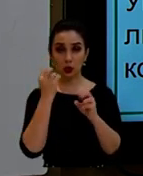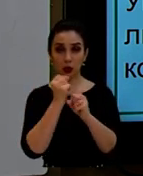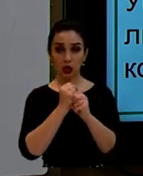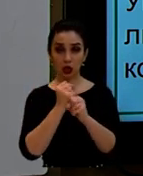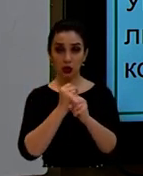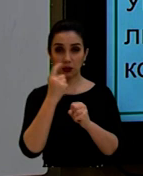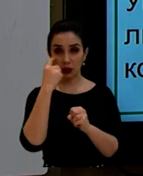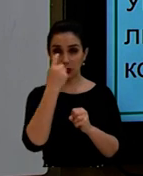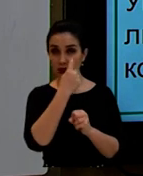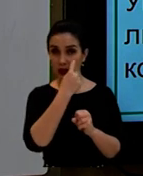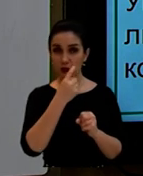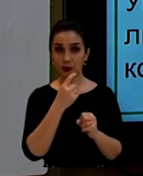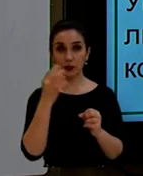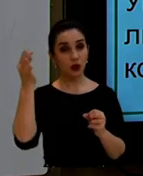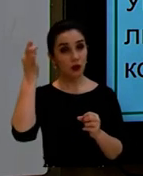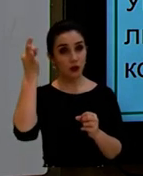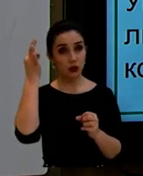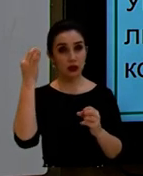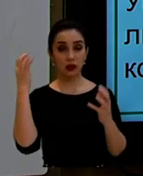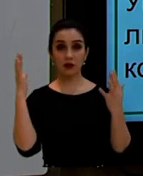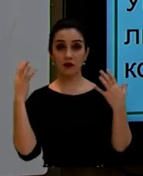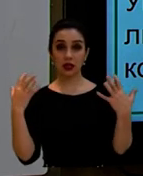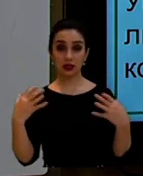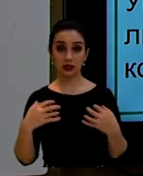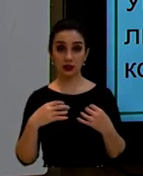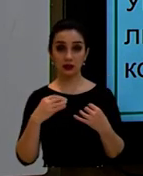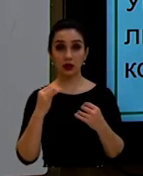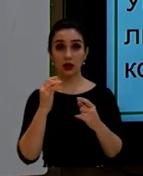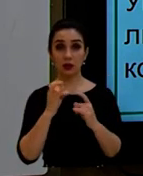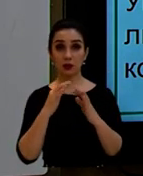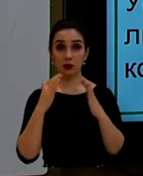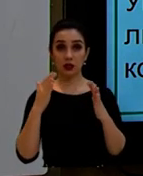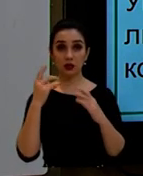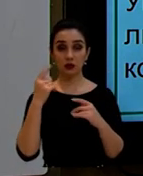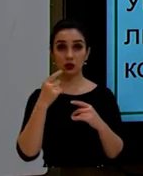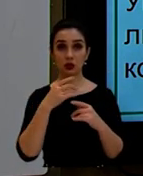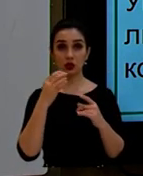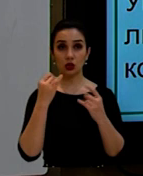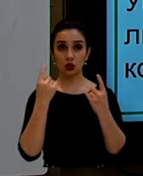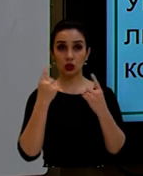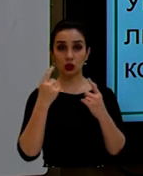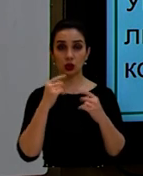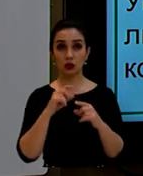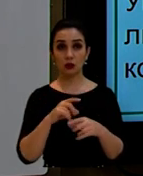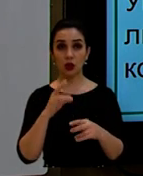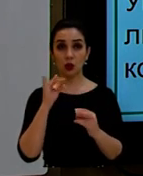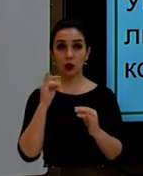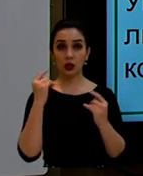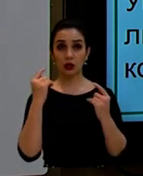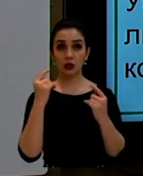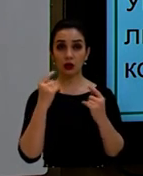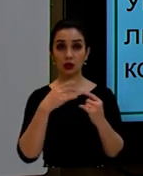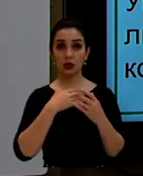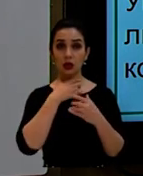темно-коричневыми глазами. Волосы волнистые, массивный череп, крупные челюсти,